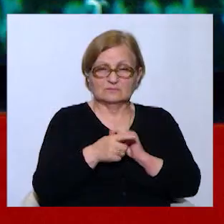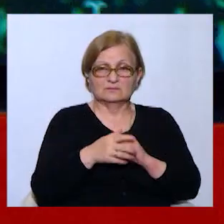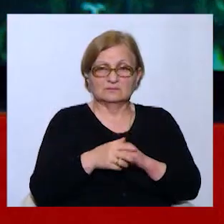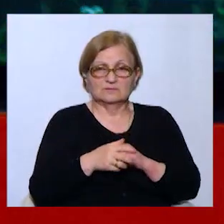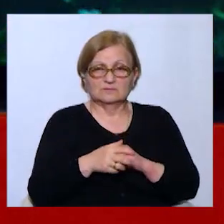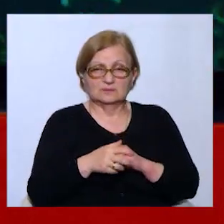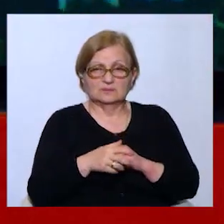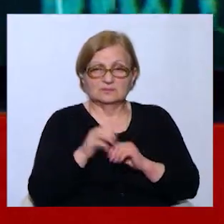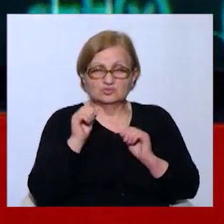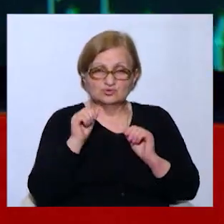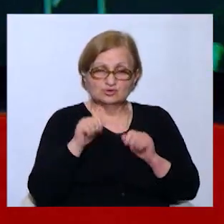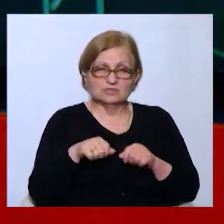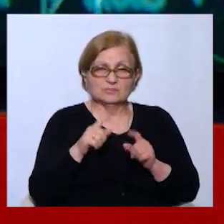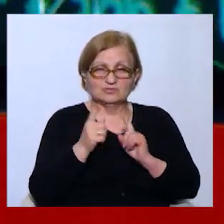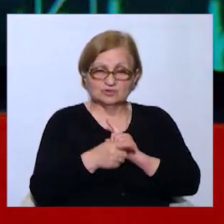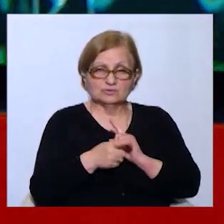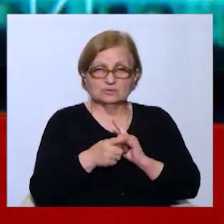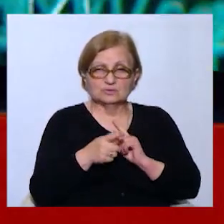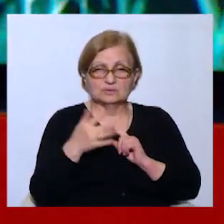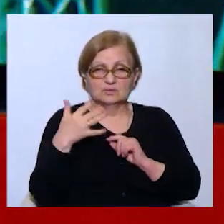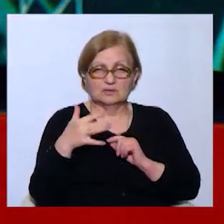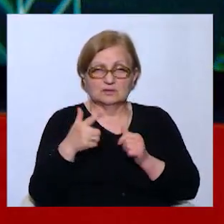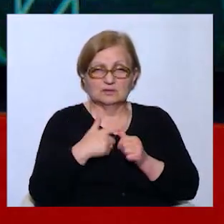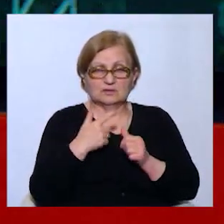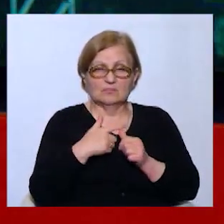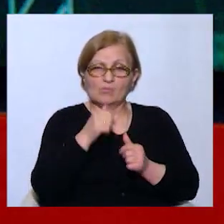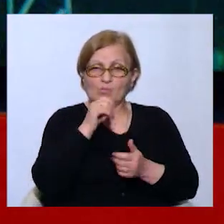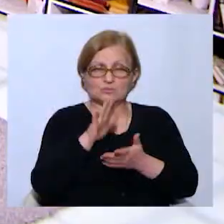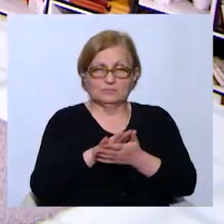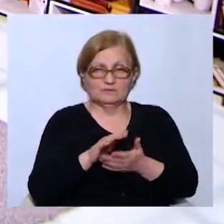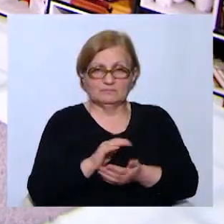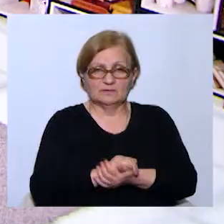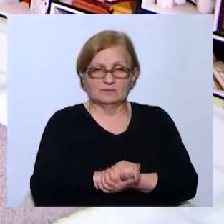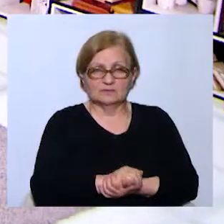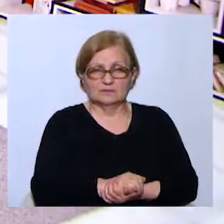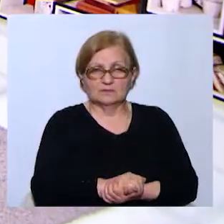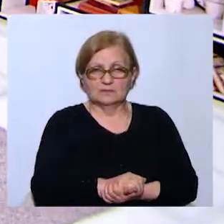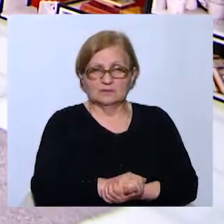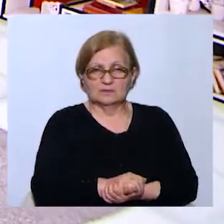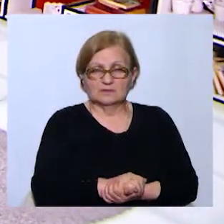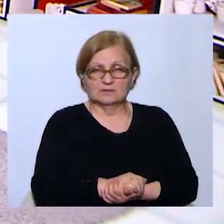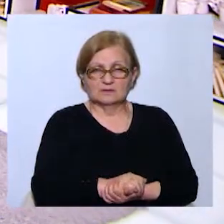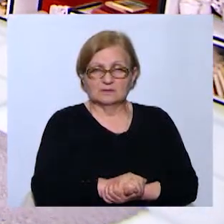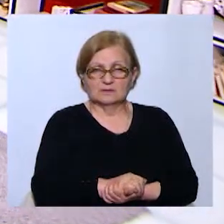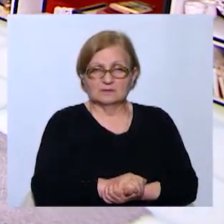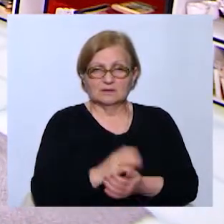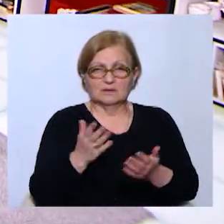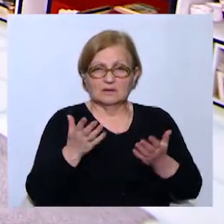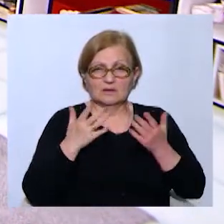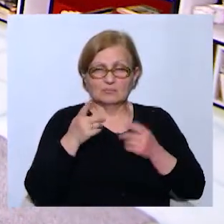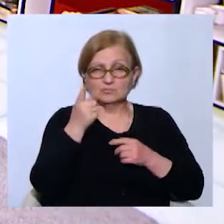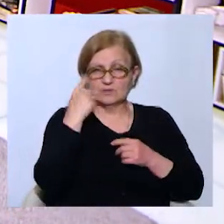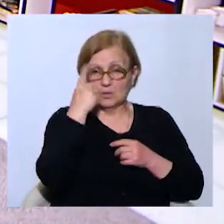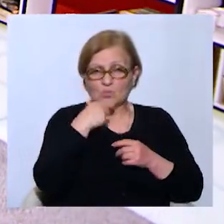იმიტომ რომ რაღაცა შეიძლება იყოს. 50 ეწოდება მუდმივი. ნახეთ, ახლა რა არის? გამოსახულებას,